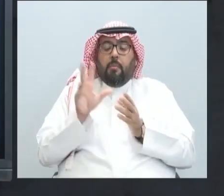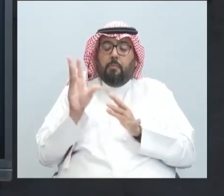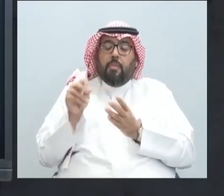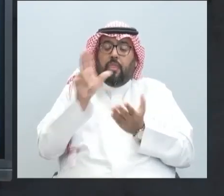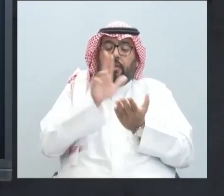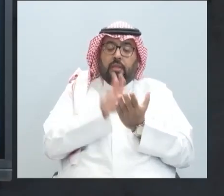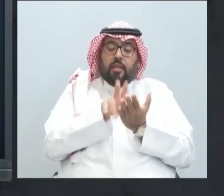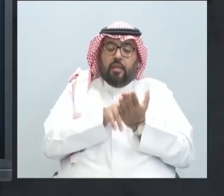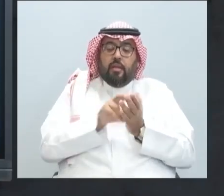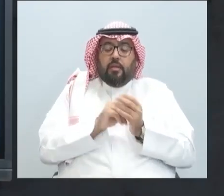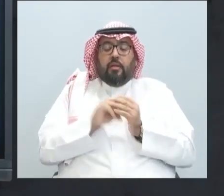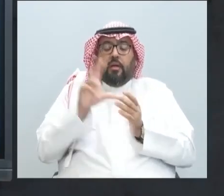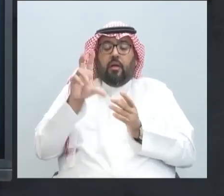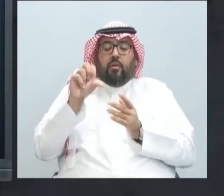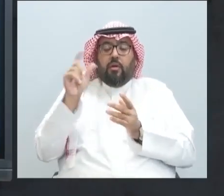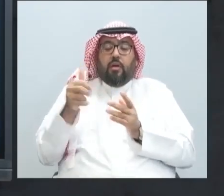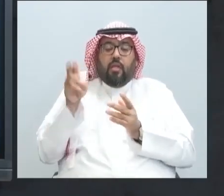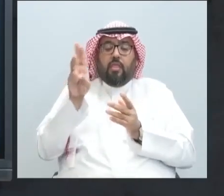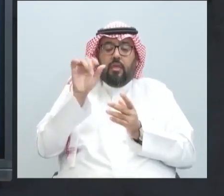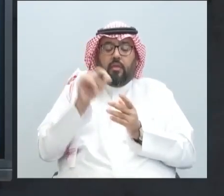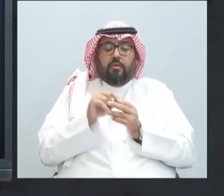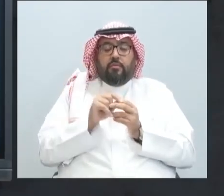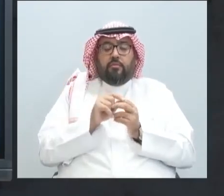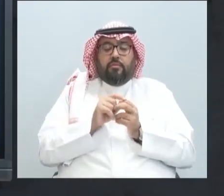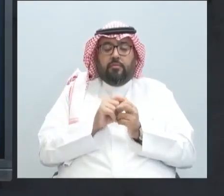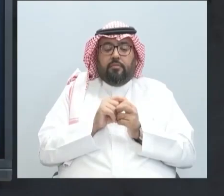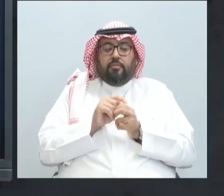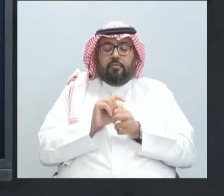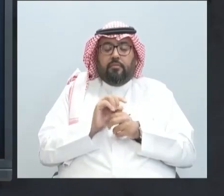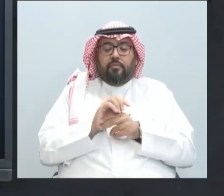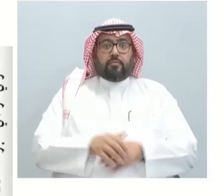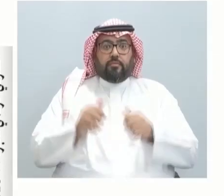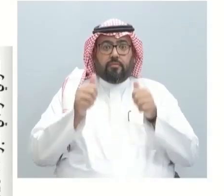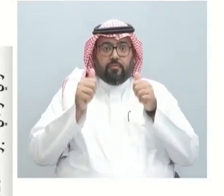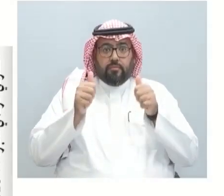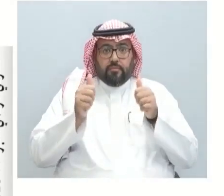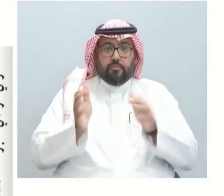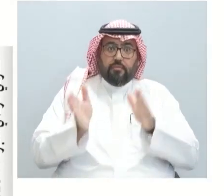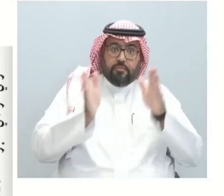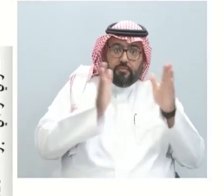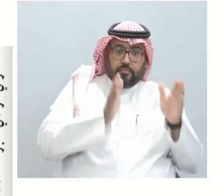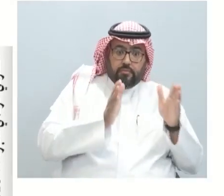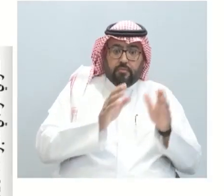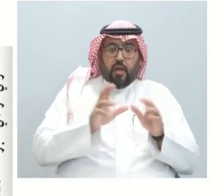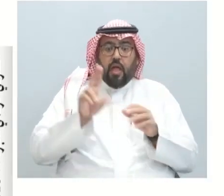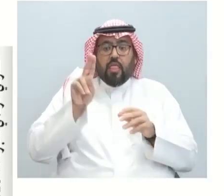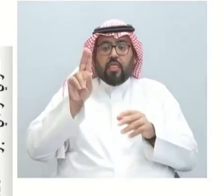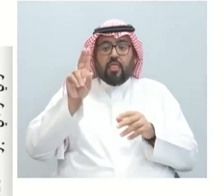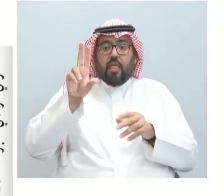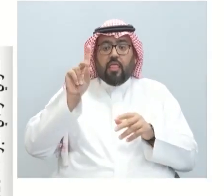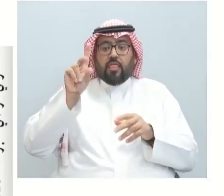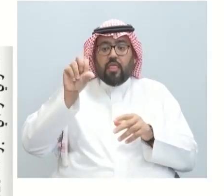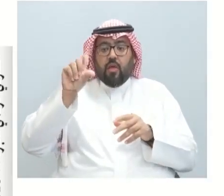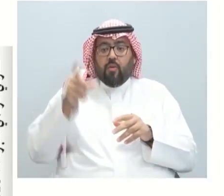الخلايا التي تملك الماده الوراثيه الموجوده لدى الام في الطور التمهيدي عندما